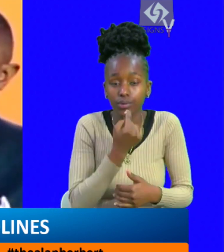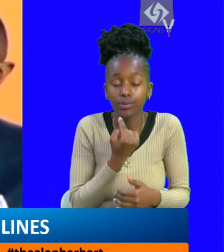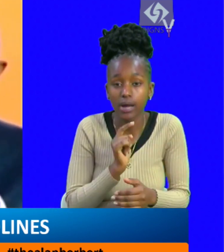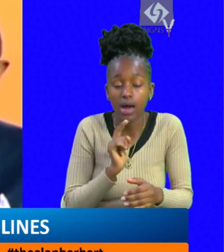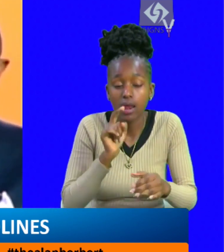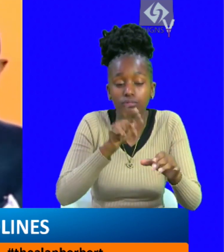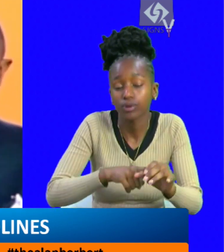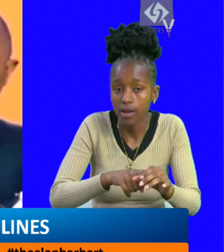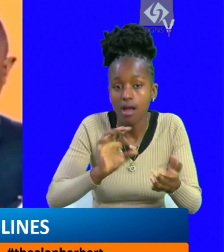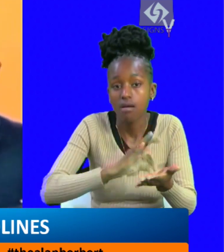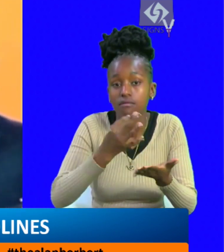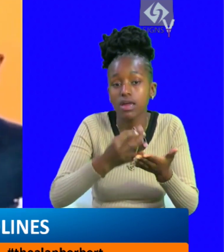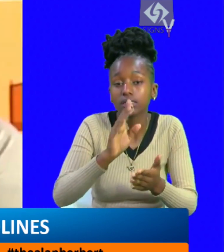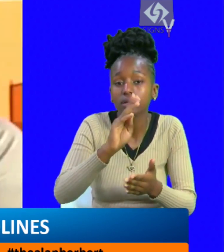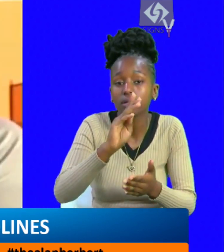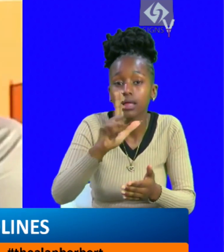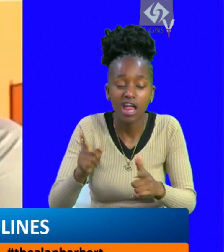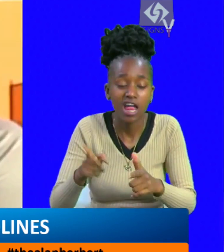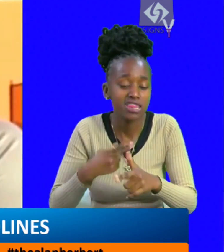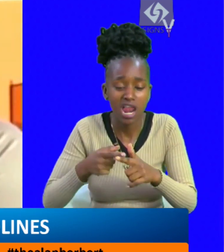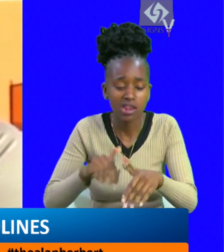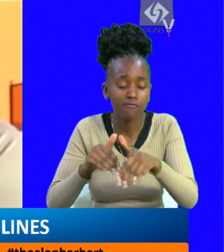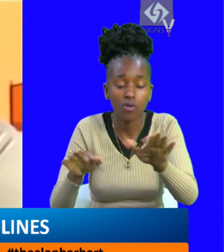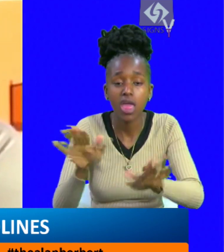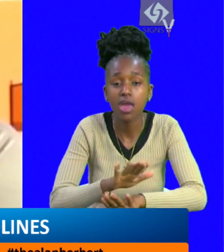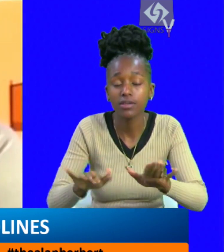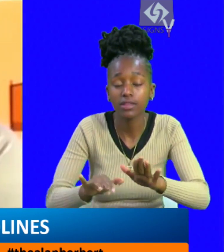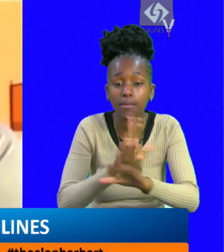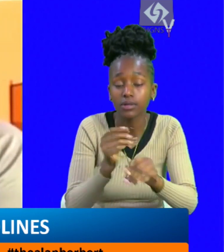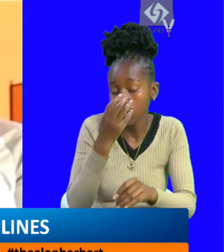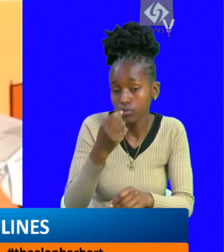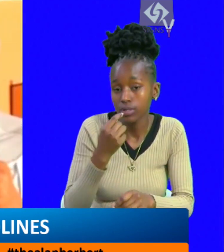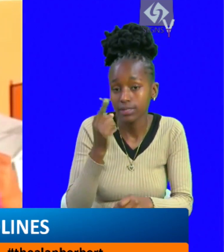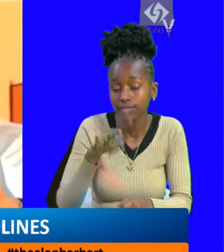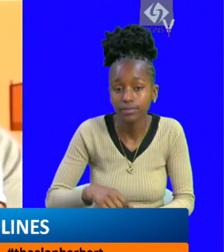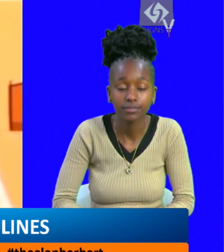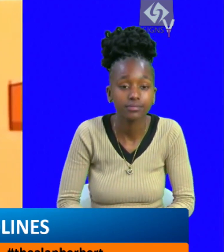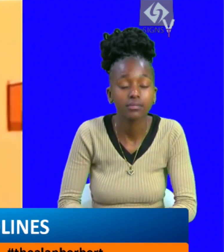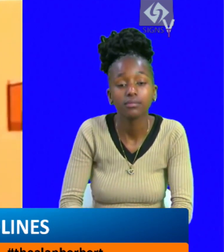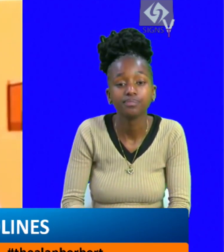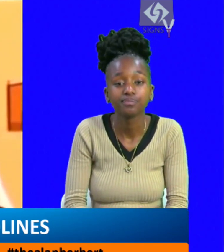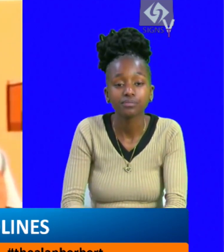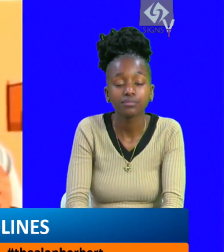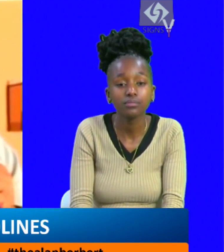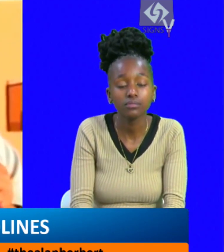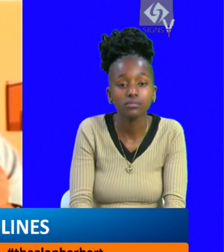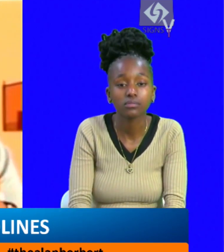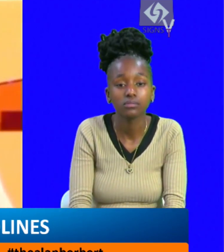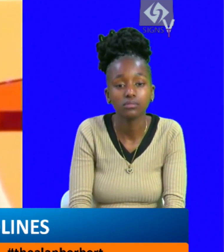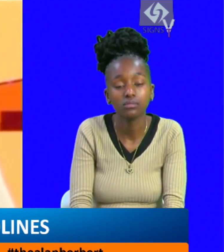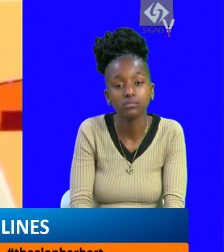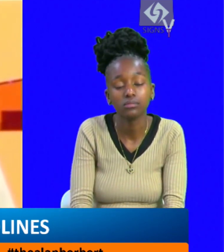mambo ya hongo. Hiyo pali ndio je inafaa kutekeleza sheria. Parliament has now remained a rubber stamp